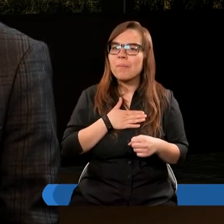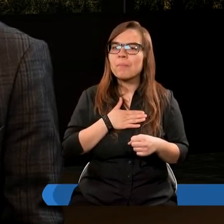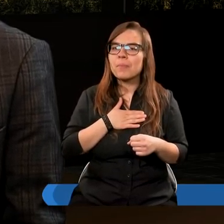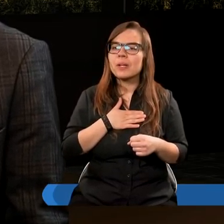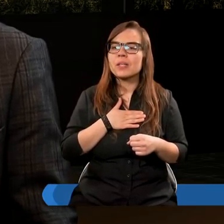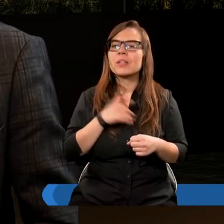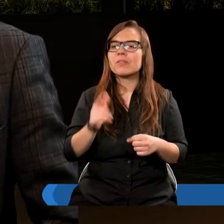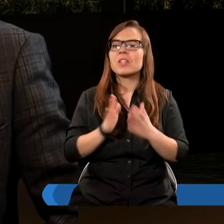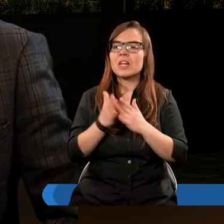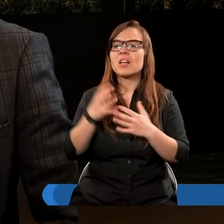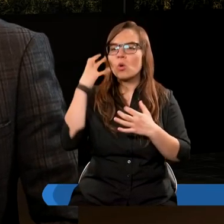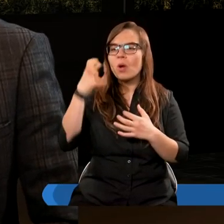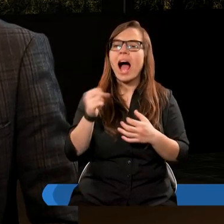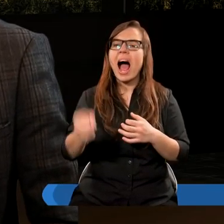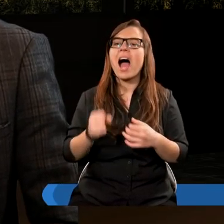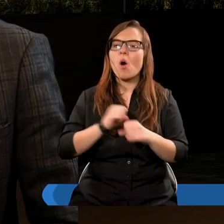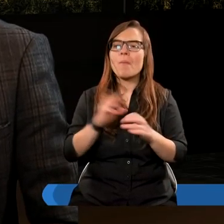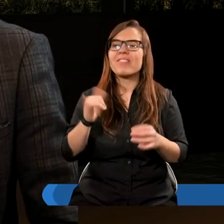księgach proroczkich, w Apokalipsie,